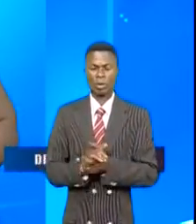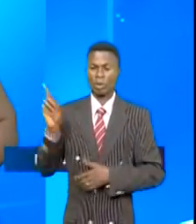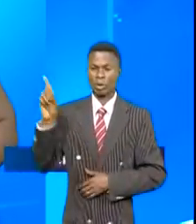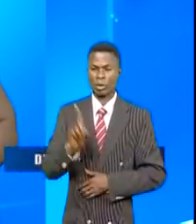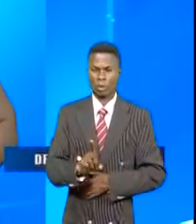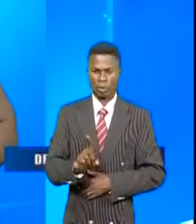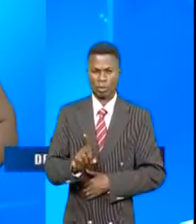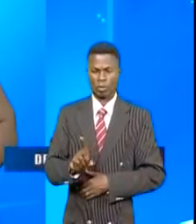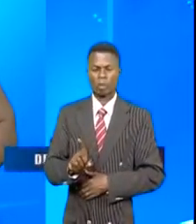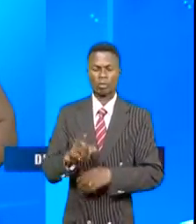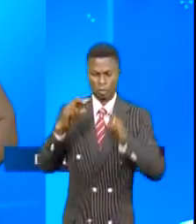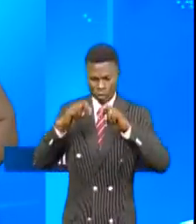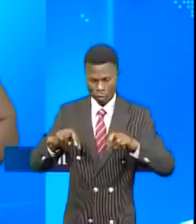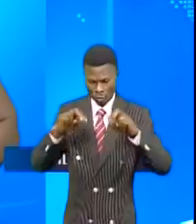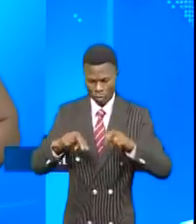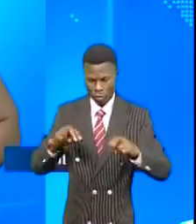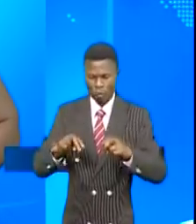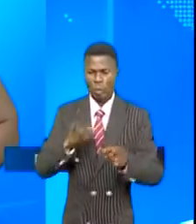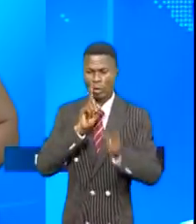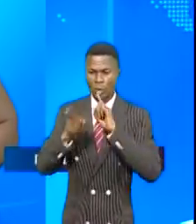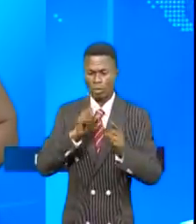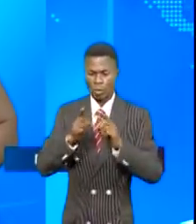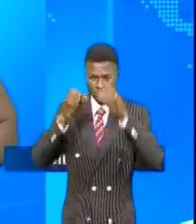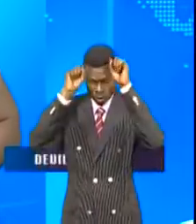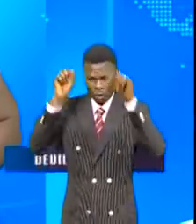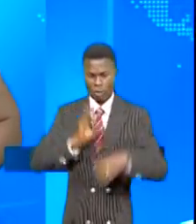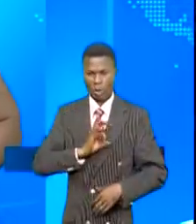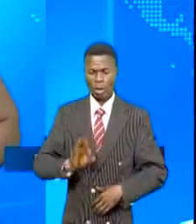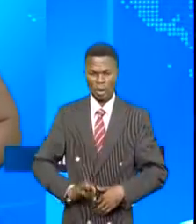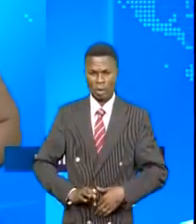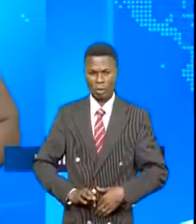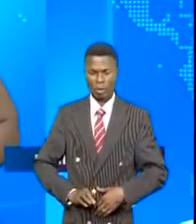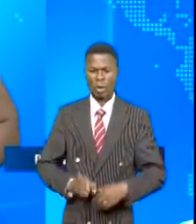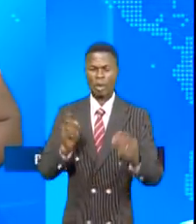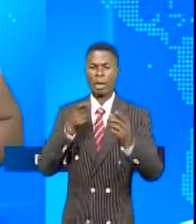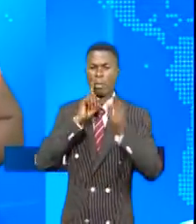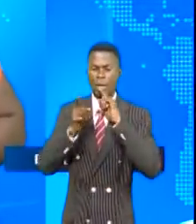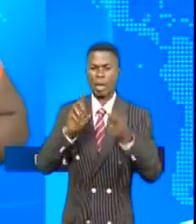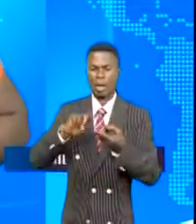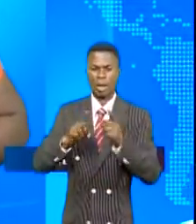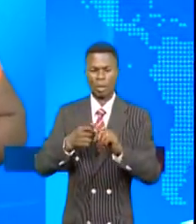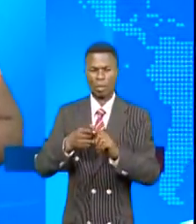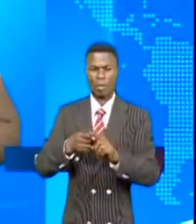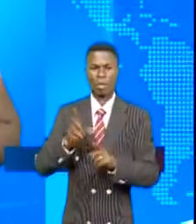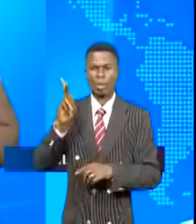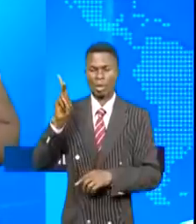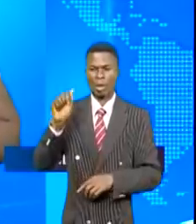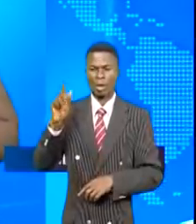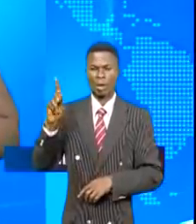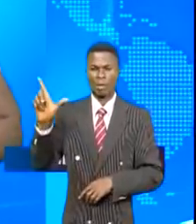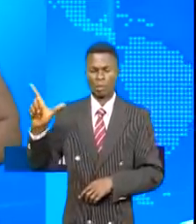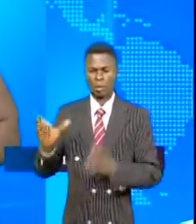venu faire les suivis de la conversation que le chef de l'État avait eue avec Kamala